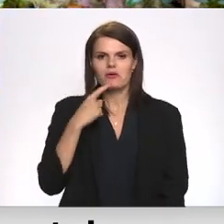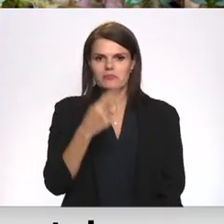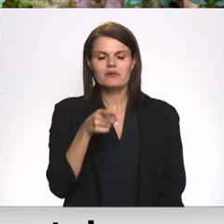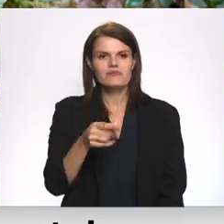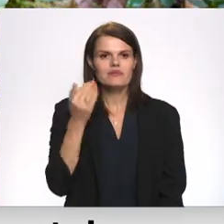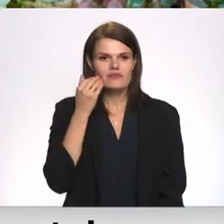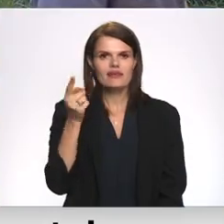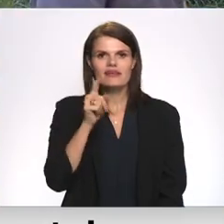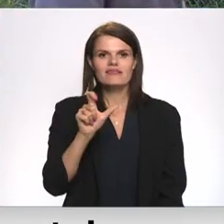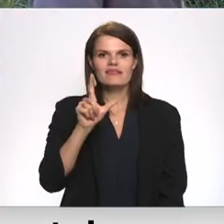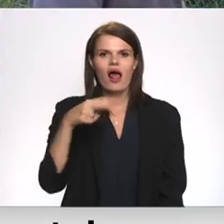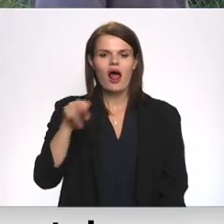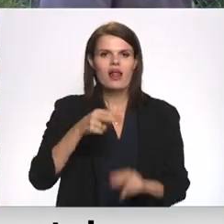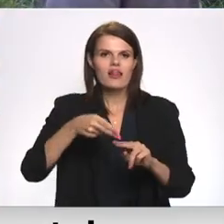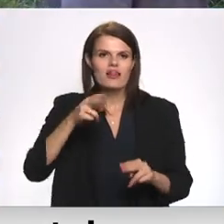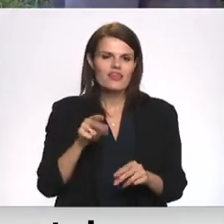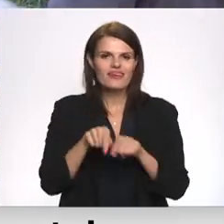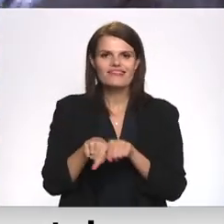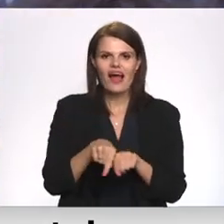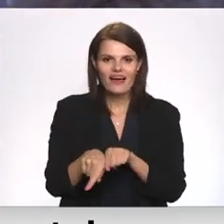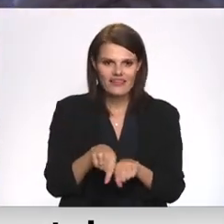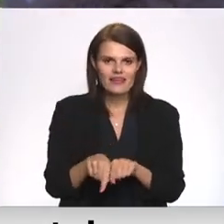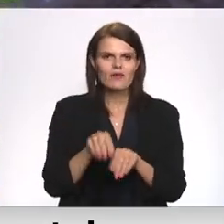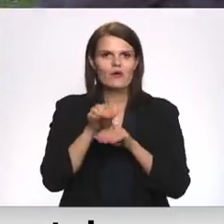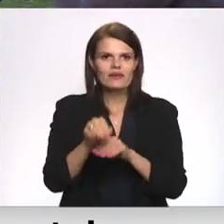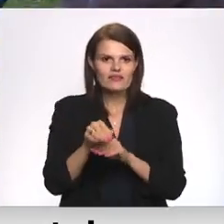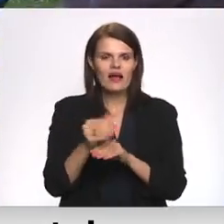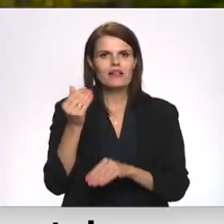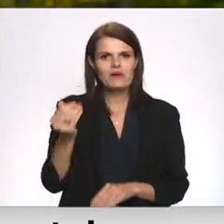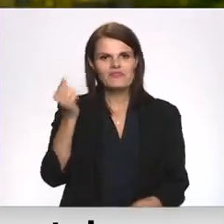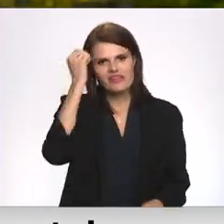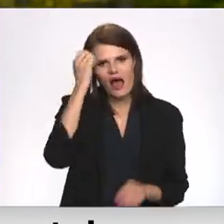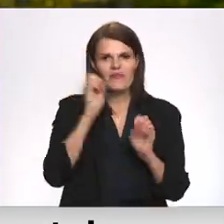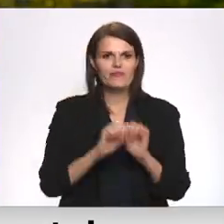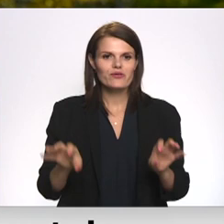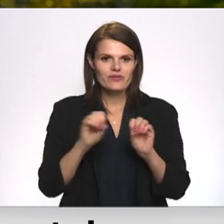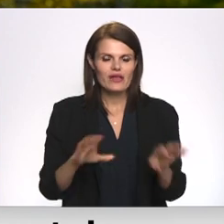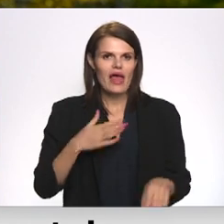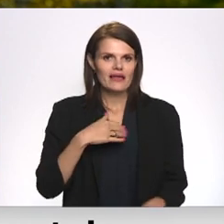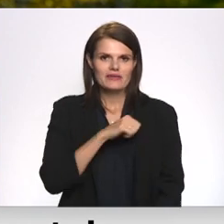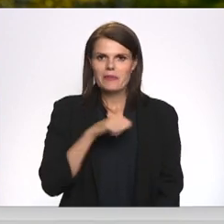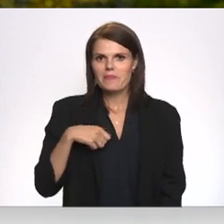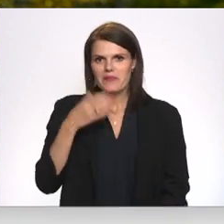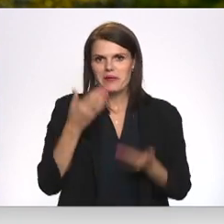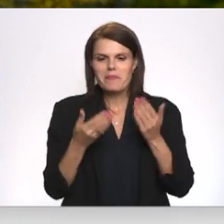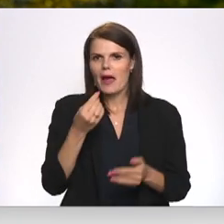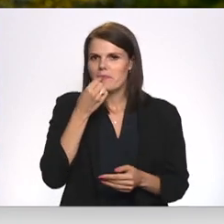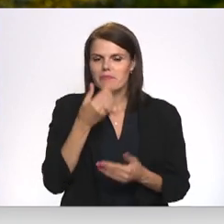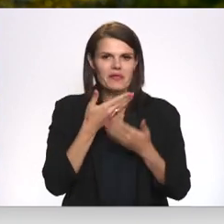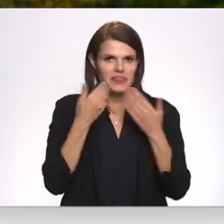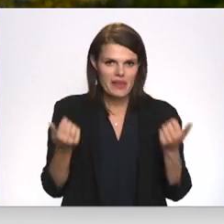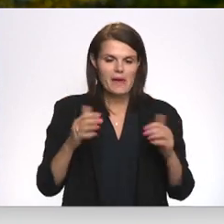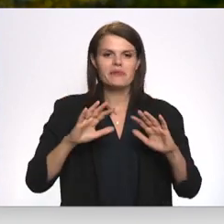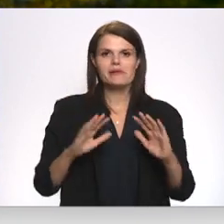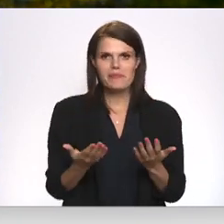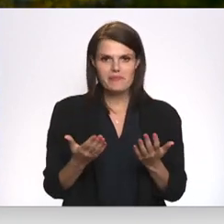par saldsaknīti un diktafonā tiek saglabāts viņas atmiņu stāsts. Neesmu pati mēģinājusi viņu pagaršot,